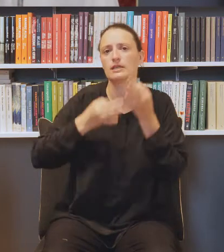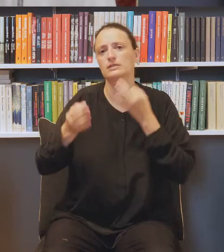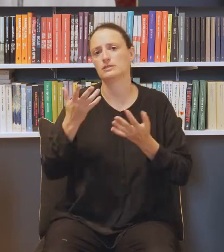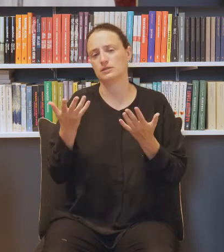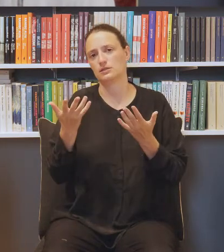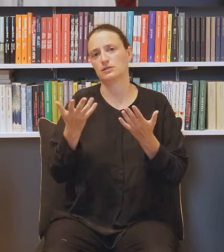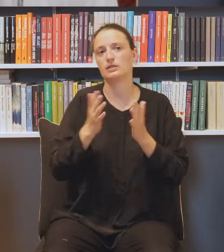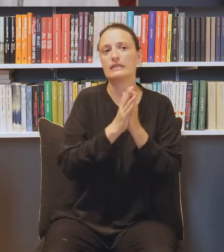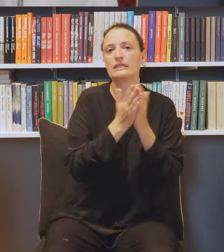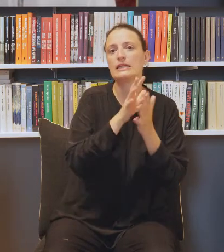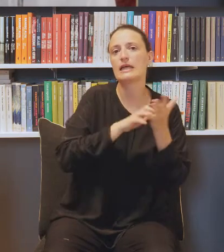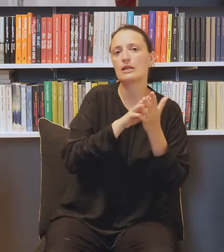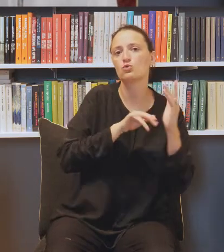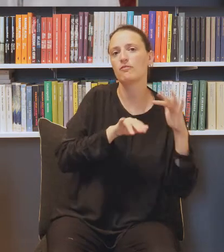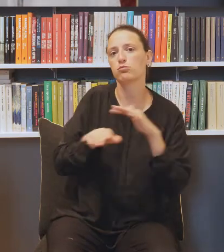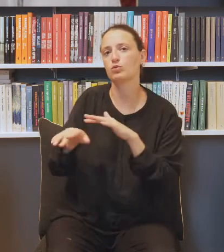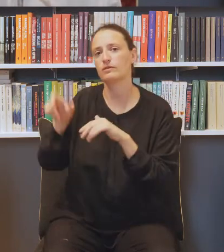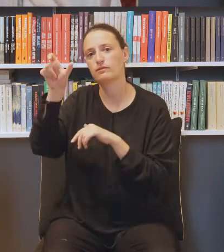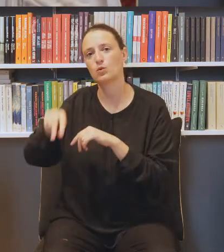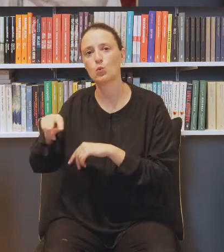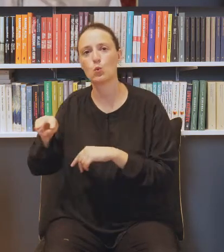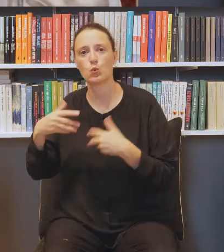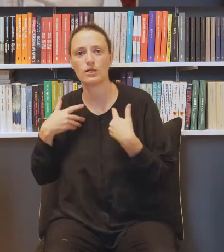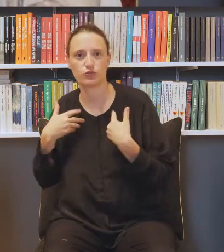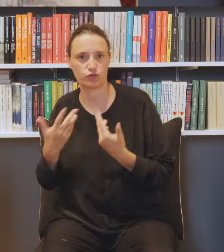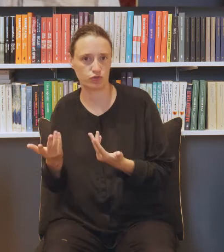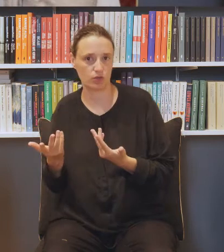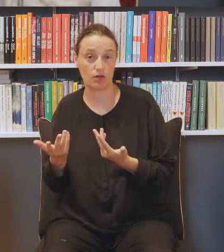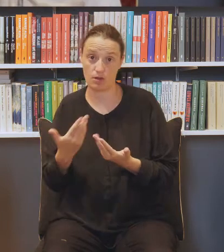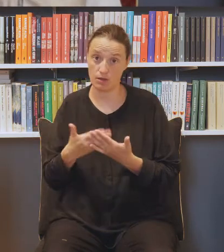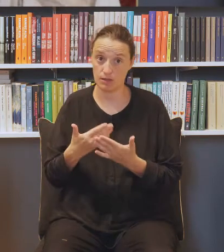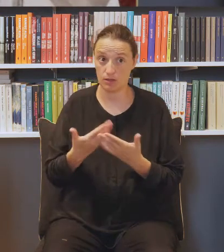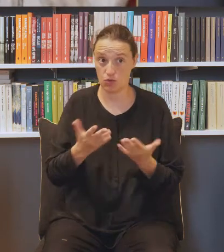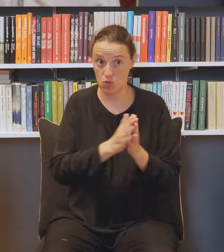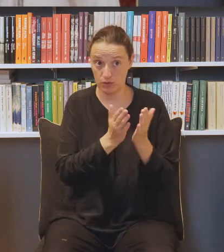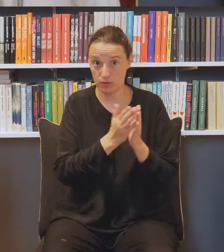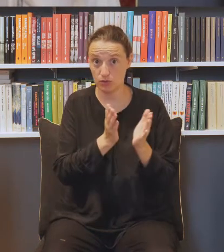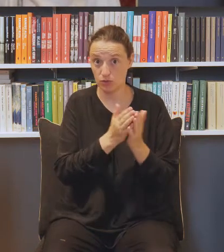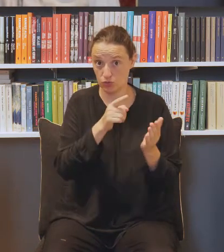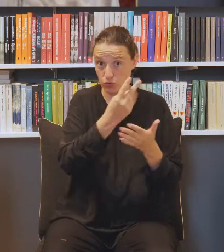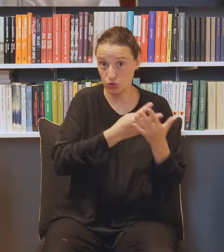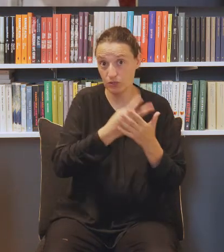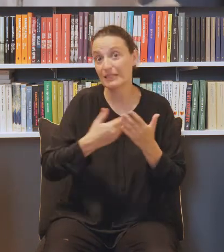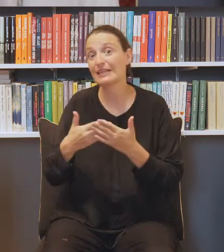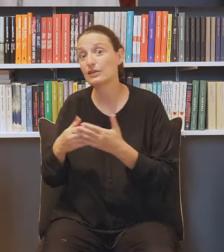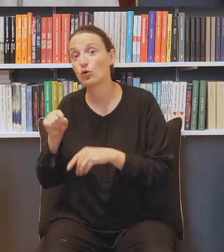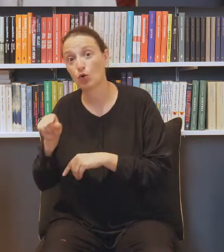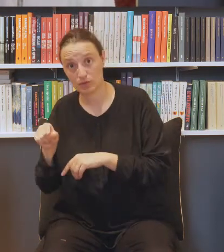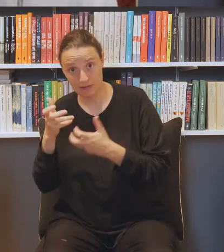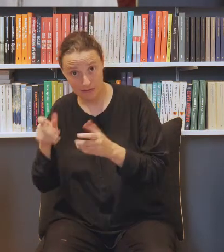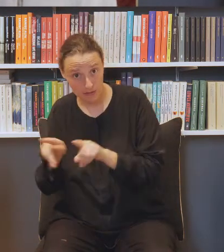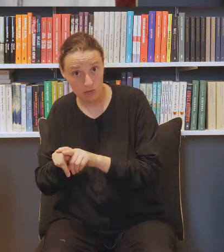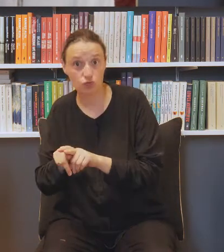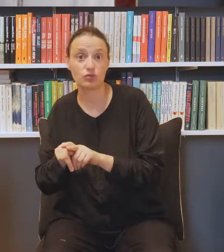życie Uli? Czy to właśnie nie dlatego, że czyta książki, ma jakąś potrzebę opowiedzenia sobie historii?